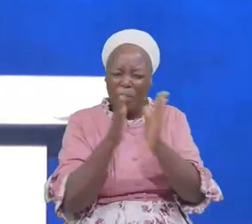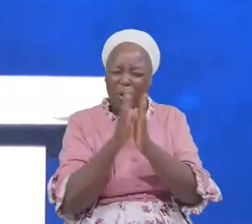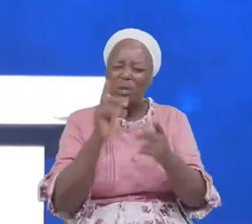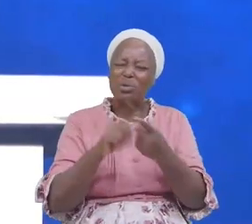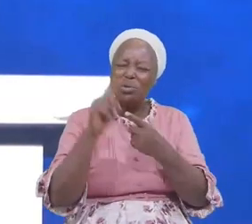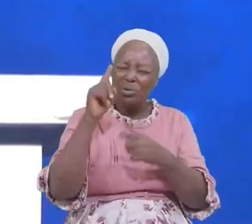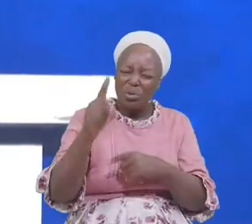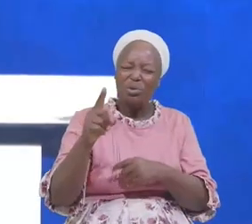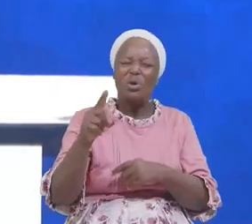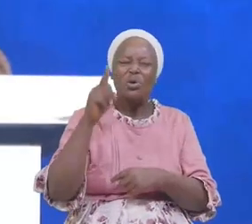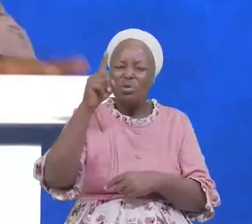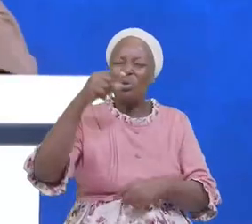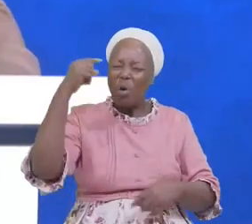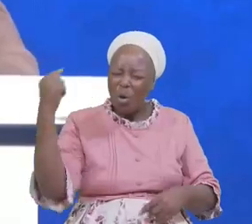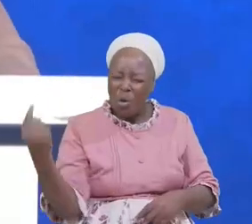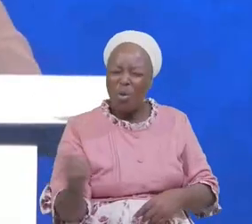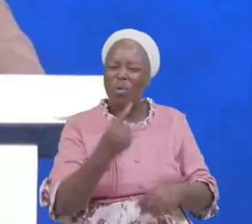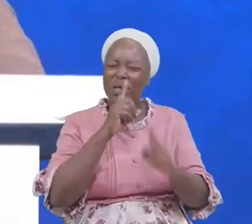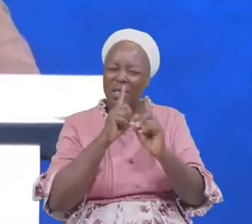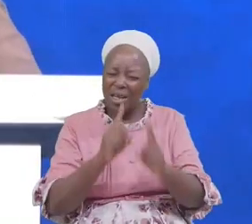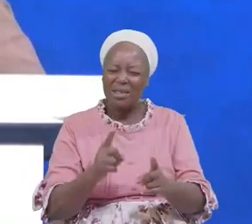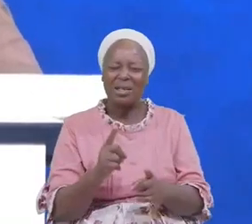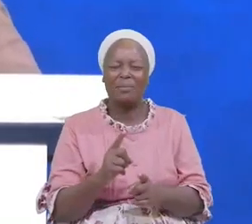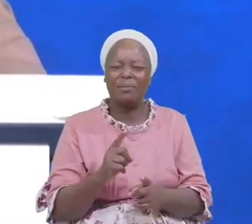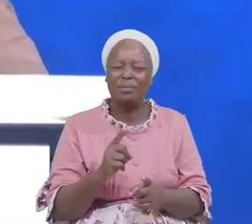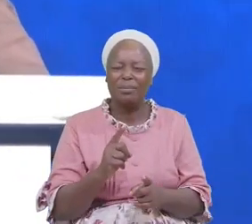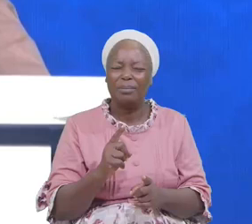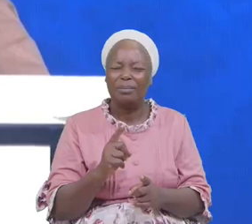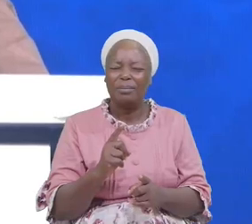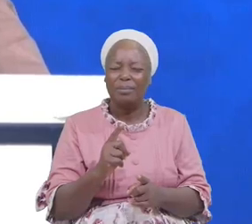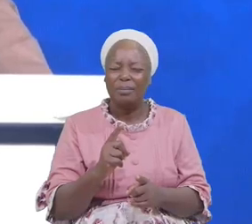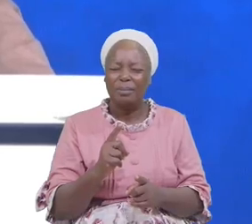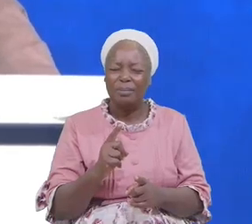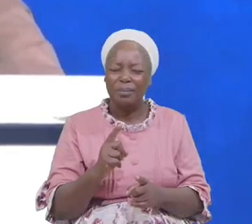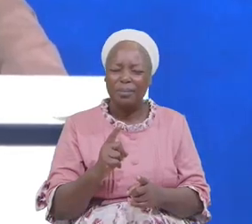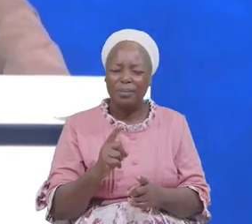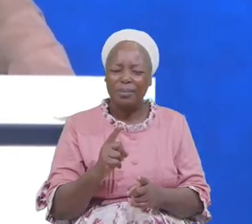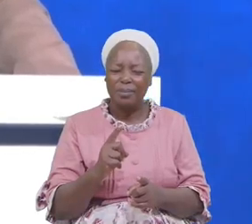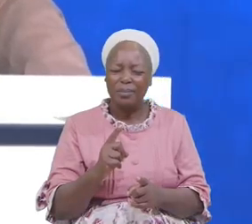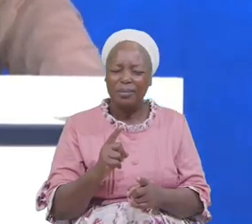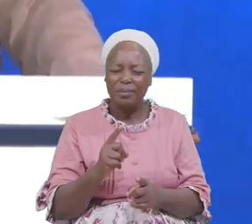N'importe où, dans n'importe quelle génération, lorsque les gens invoquent ton nom, tu as toujours répondu.